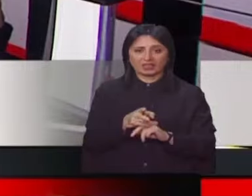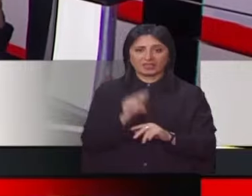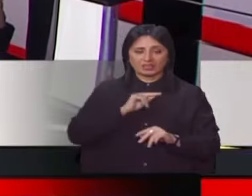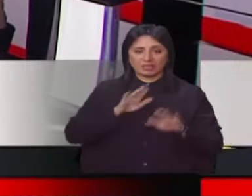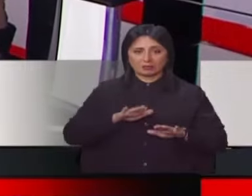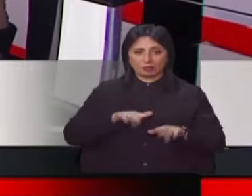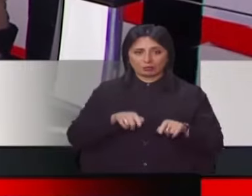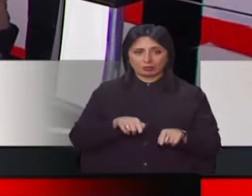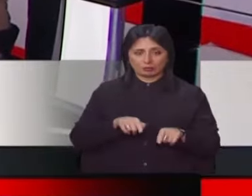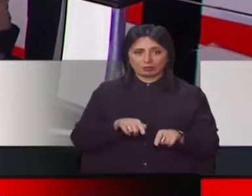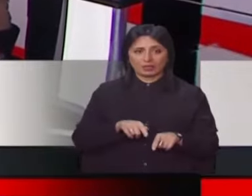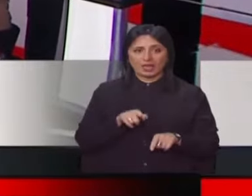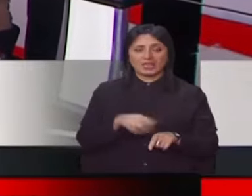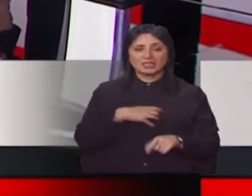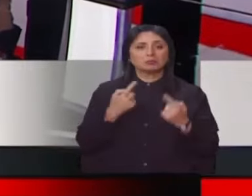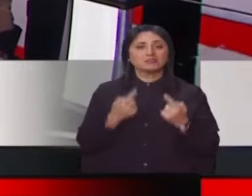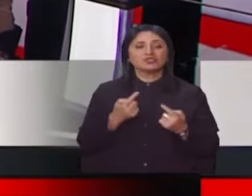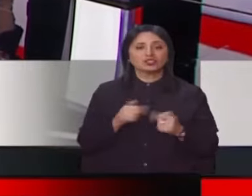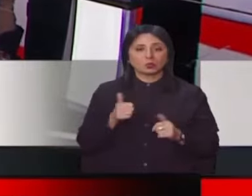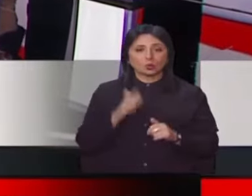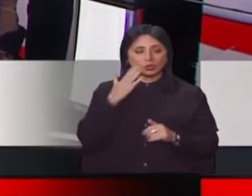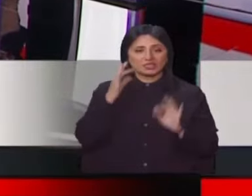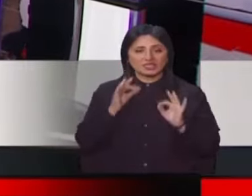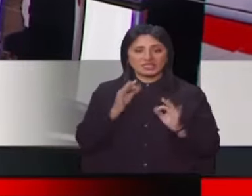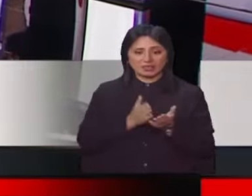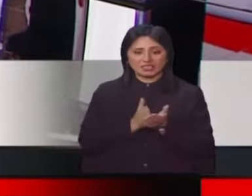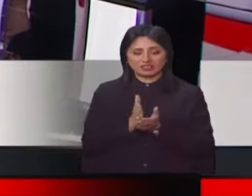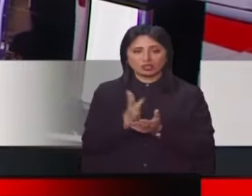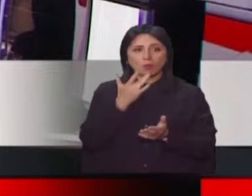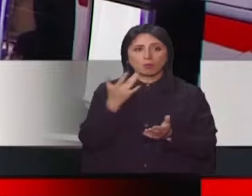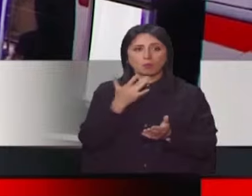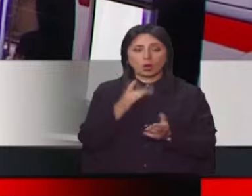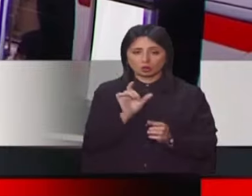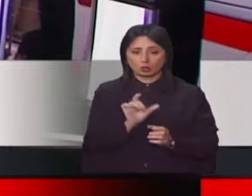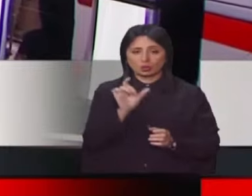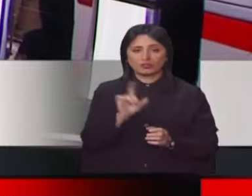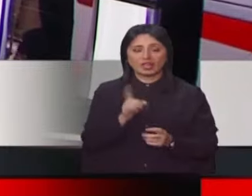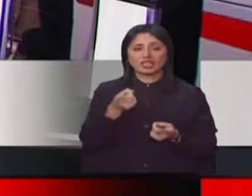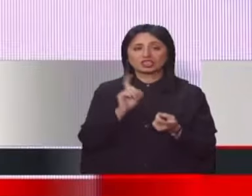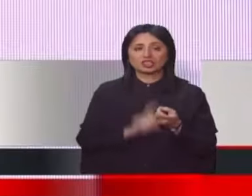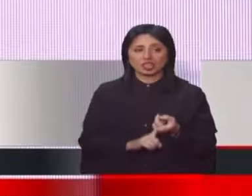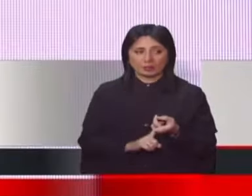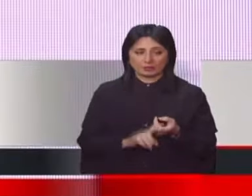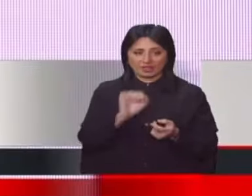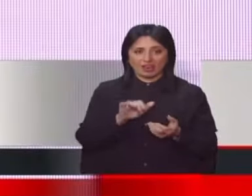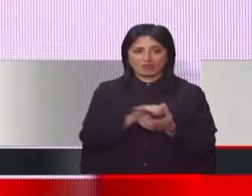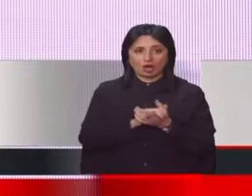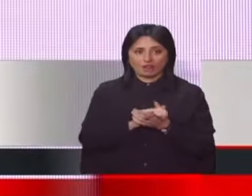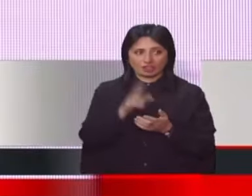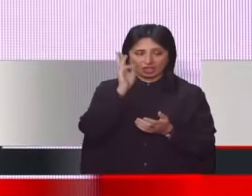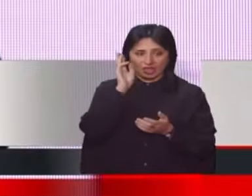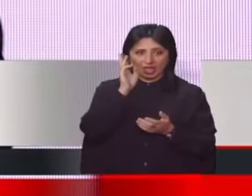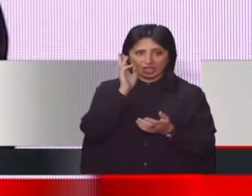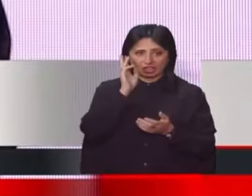დაკავებული თანამდებობიდან. ეს მნიშვნელოვანია როგორც სამართლებრივ ჭრილში, ასევე პოლიტიკური კონტექსტიდან. რაც შეეხება ევროკავშირის